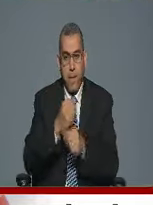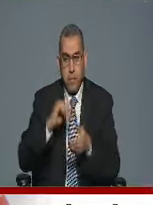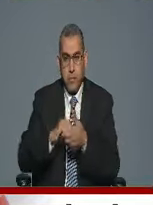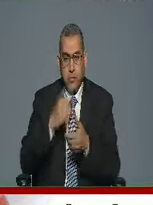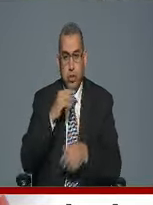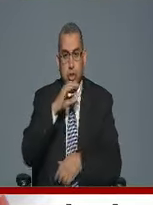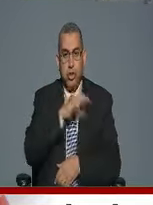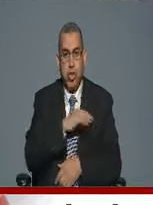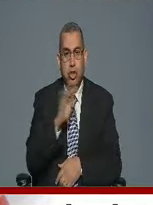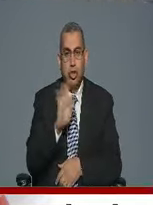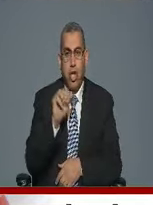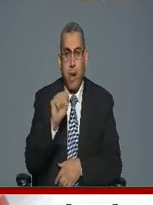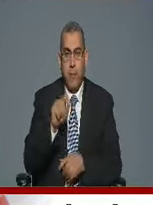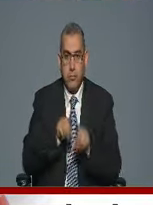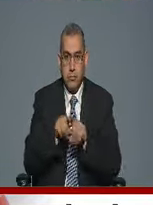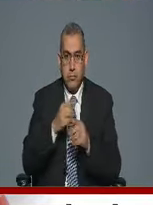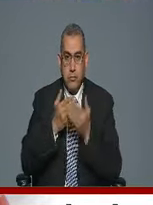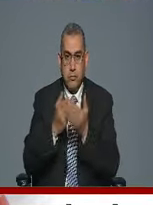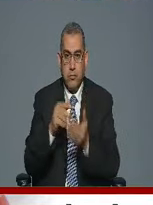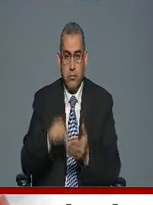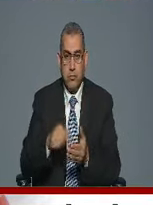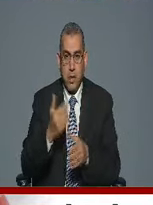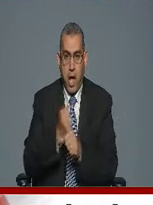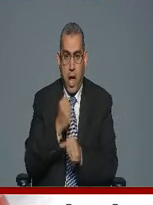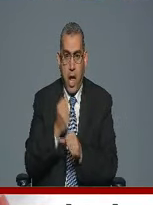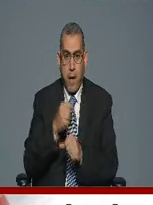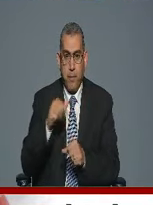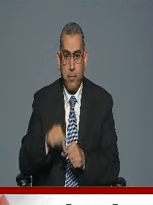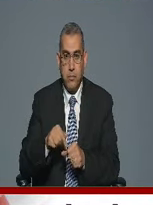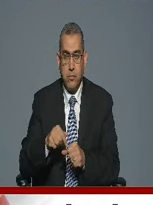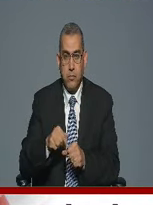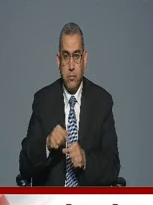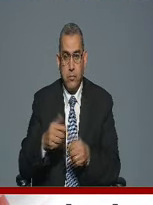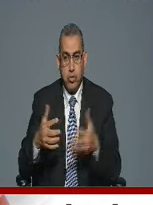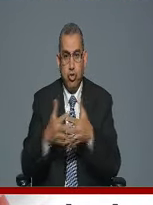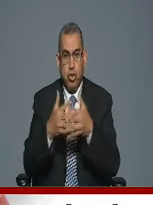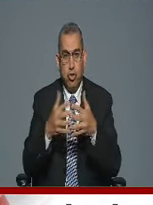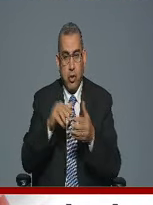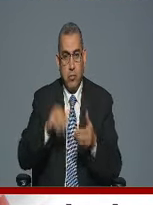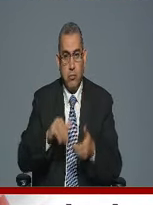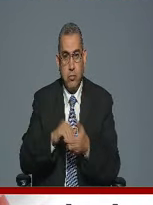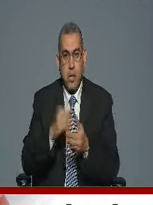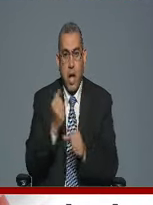الشعب ويوجد فرص العمل ويشرك